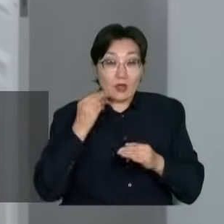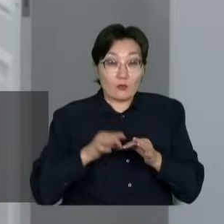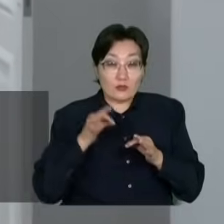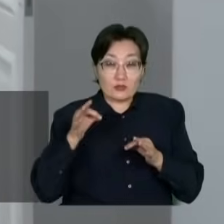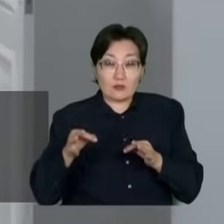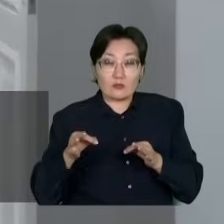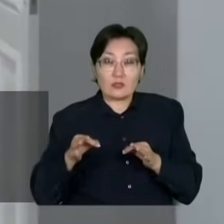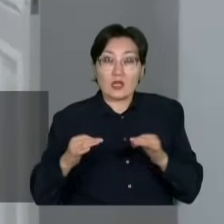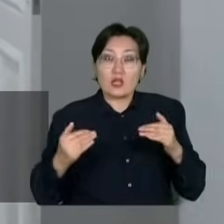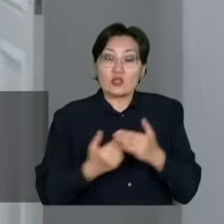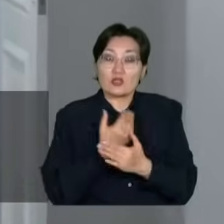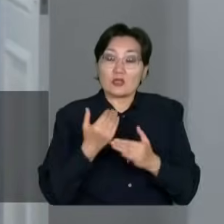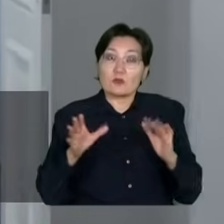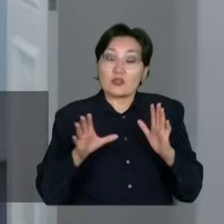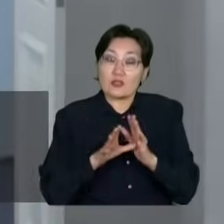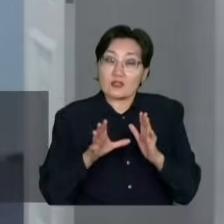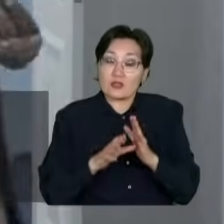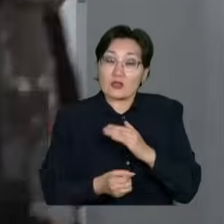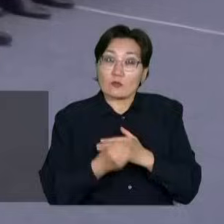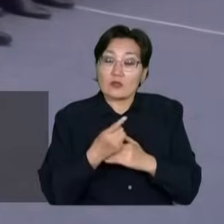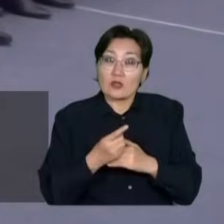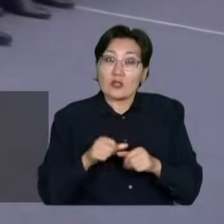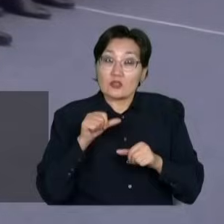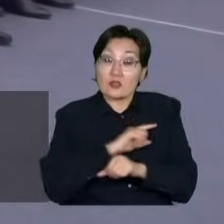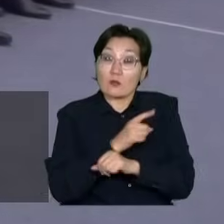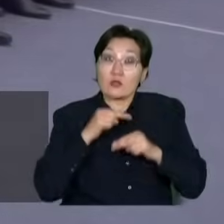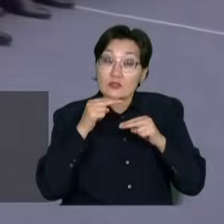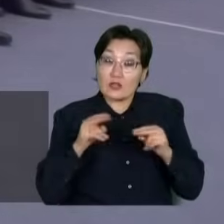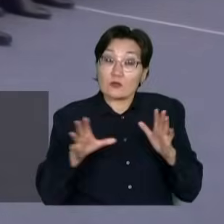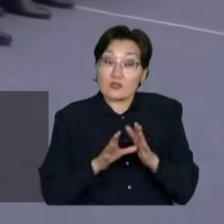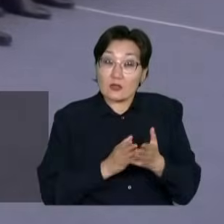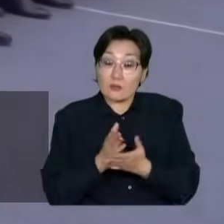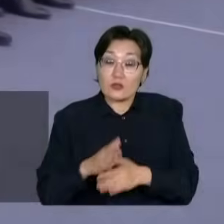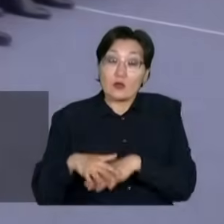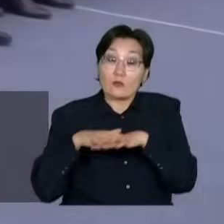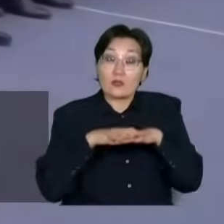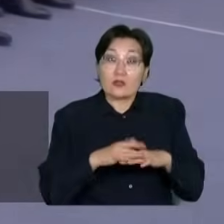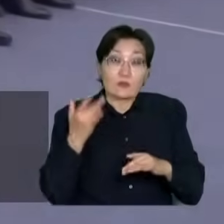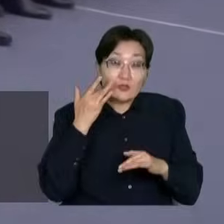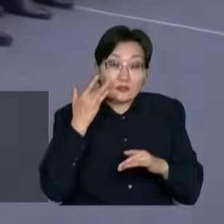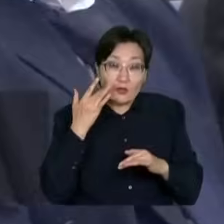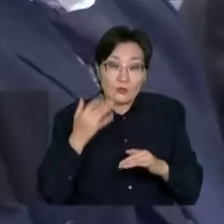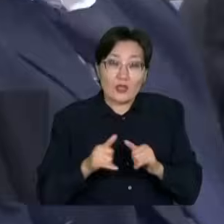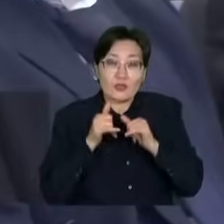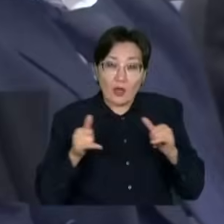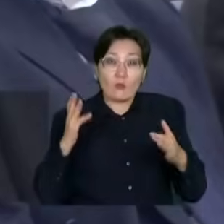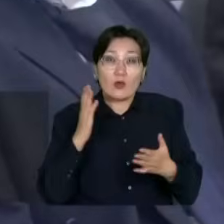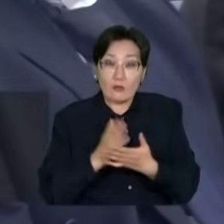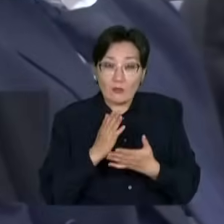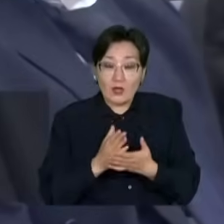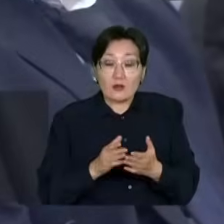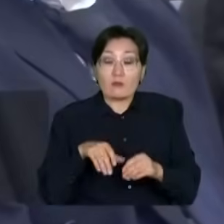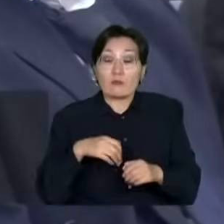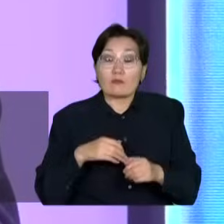облысында жаңартылатын энергия көздеріне де қатты көңіл бөлінуде. Энергетика саласы инвестиция үшін қашаннан перспективалы саналады. Тақырып